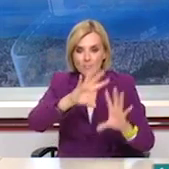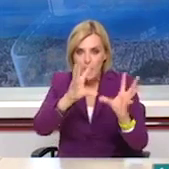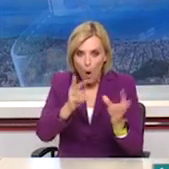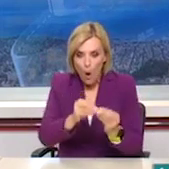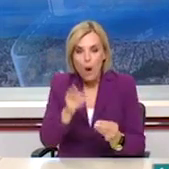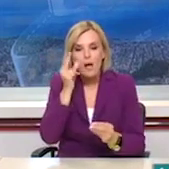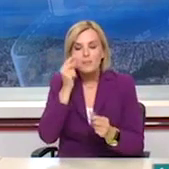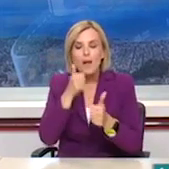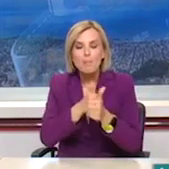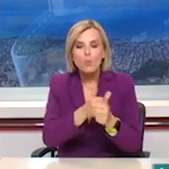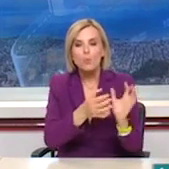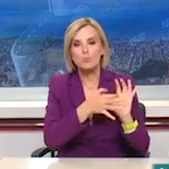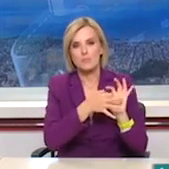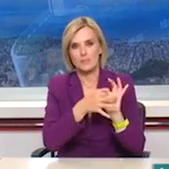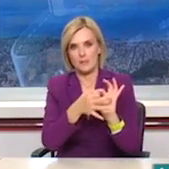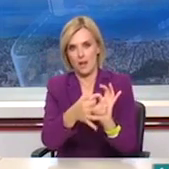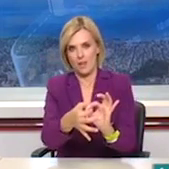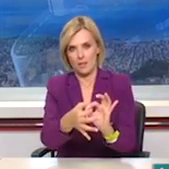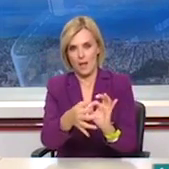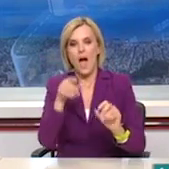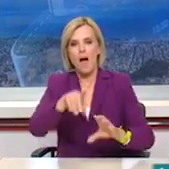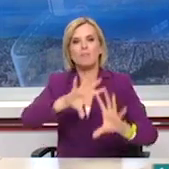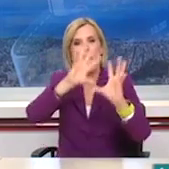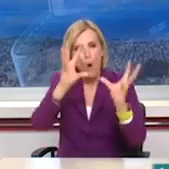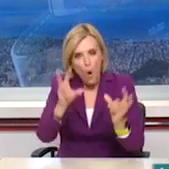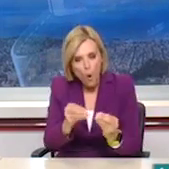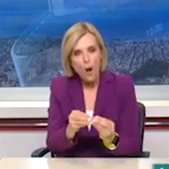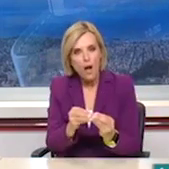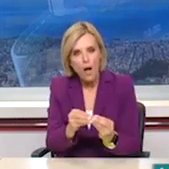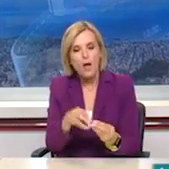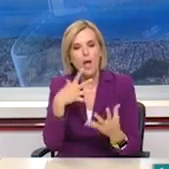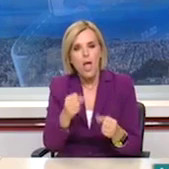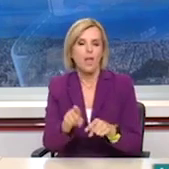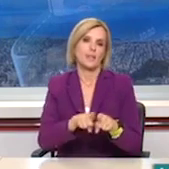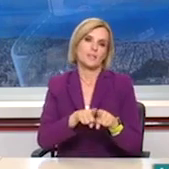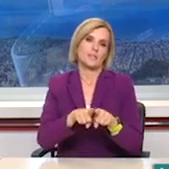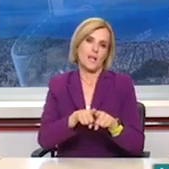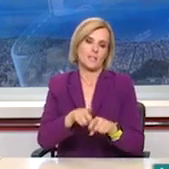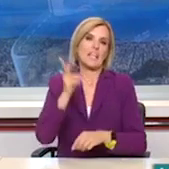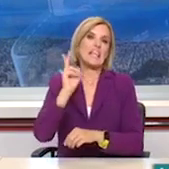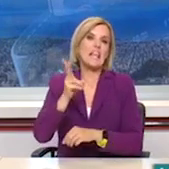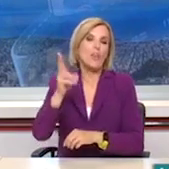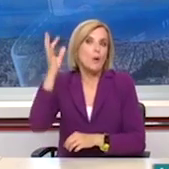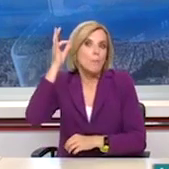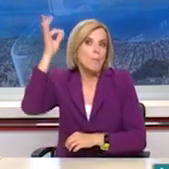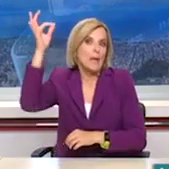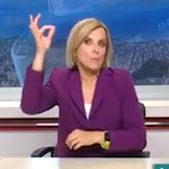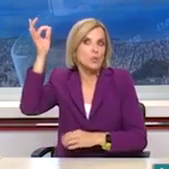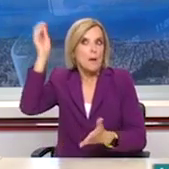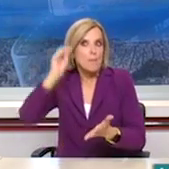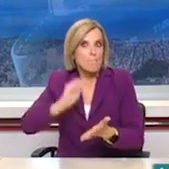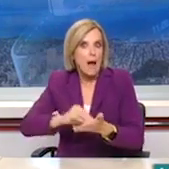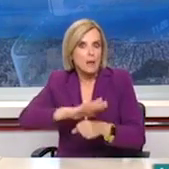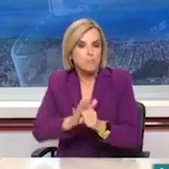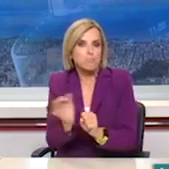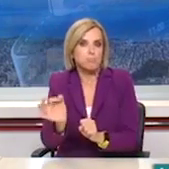τα παρακολουθεί κανείς συνέχεια. Άρα όλες αυτοί οι παράμετροι έχουν να κάνουν σε σχέση με πιθανόν πισωγύρισμα